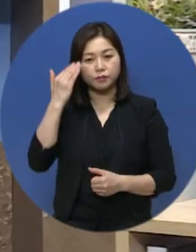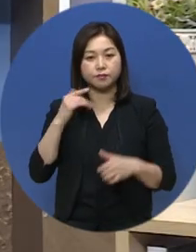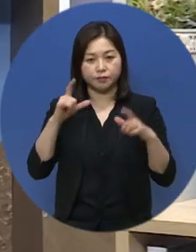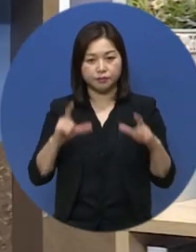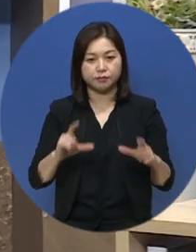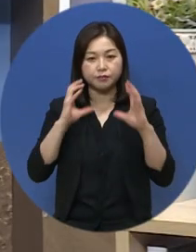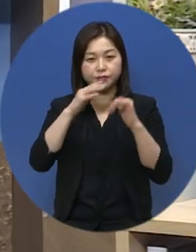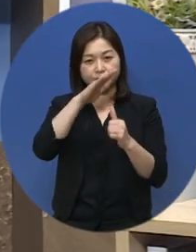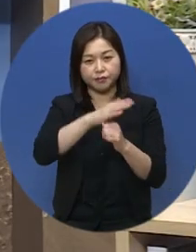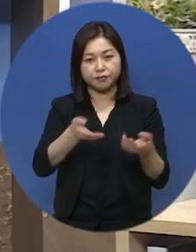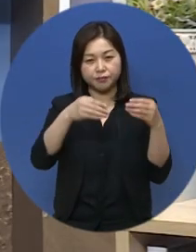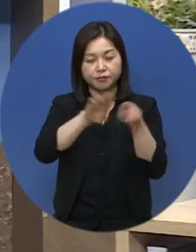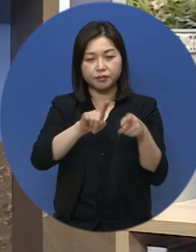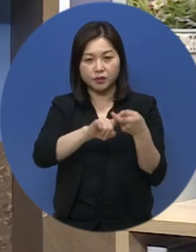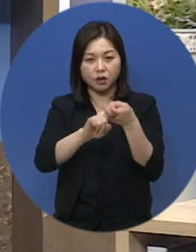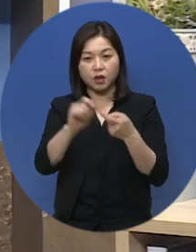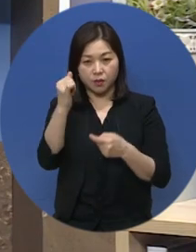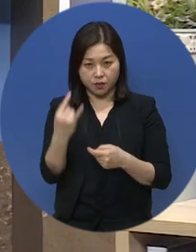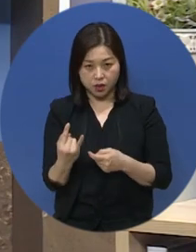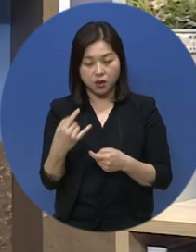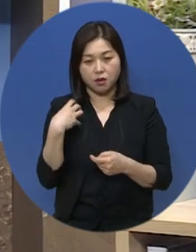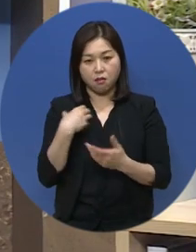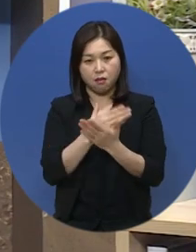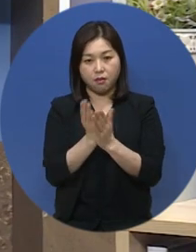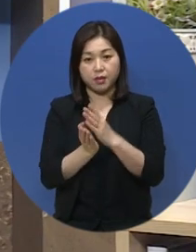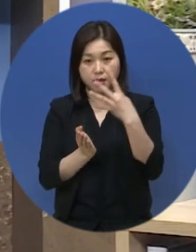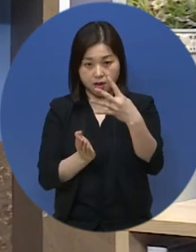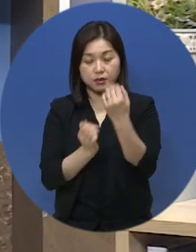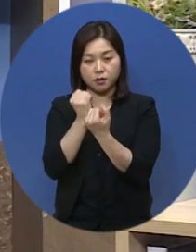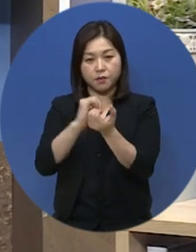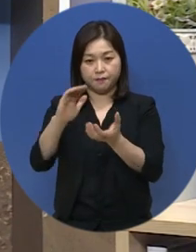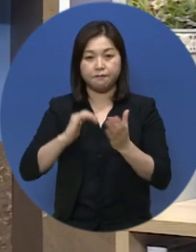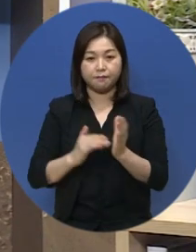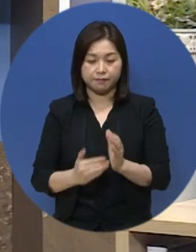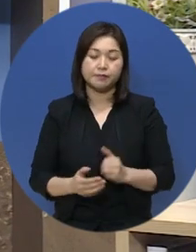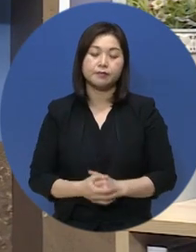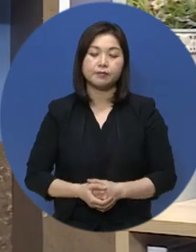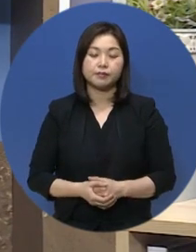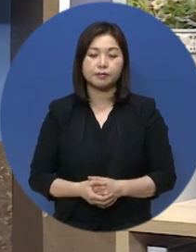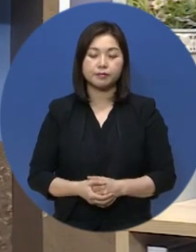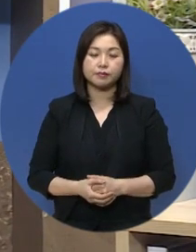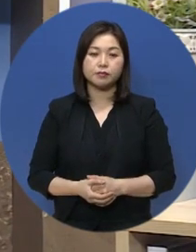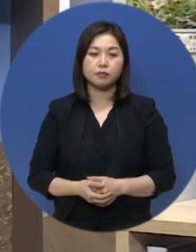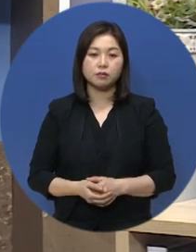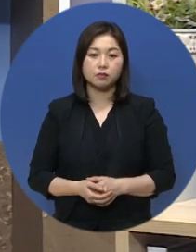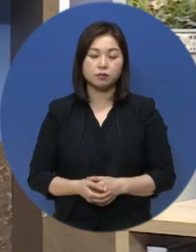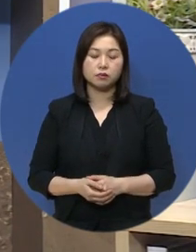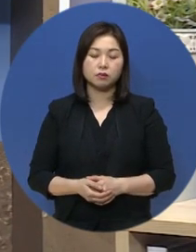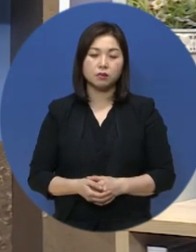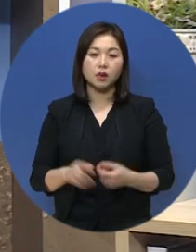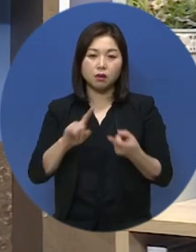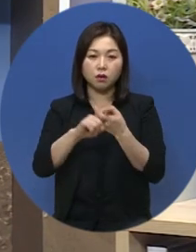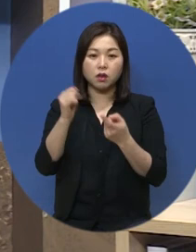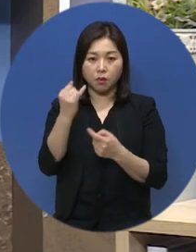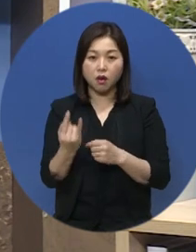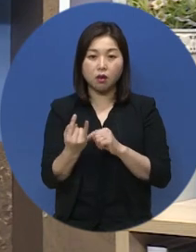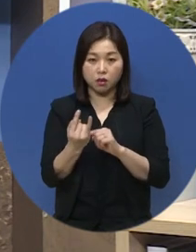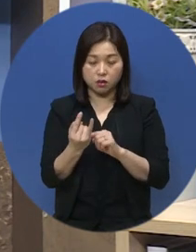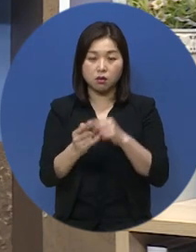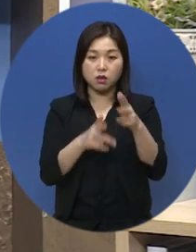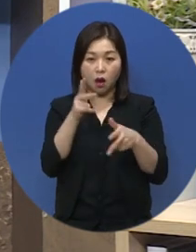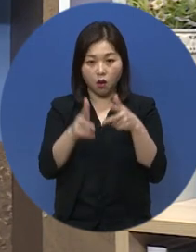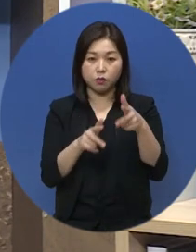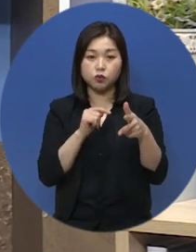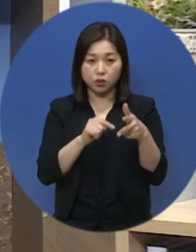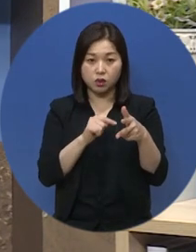아동센터 연합회가 하는 이 네 가지 역할에 대해서 네네네. 설명을 해주셨는데요. 네. 그럼 지금 이 연합회에서 진행하고 있는 사업